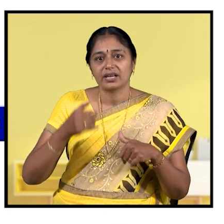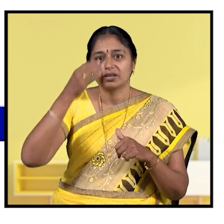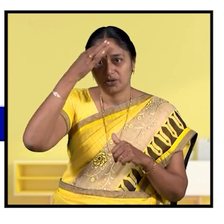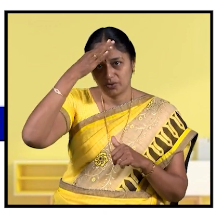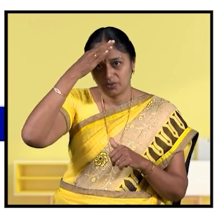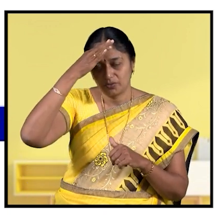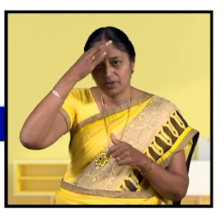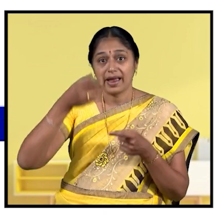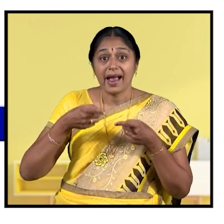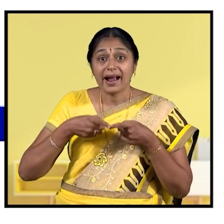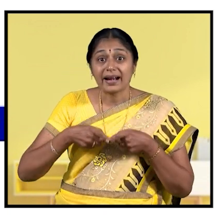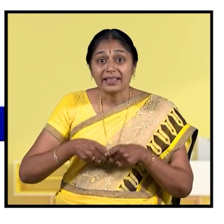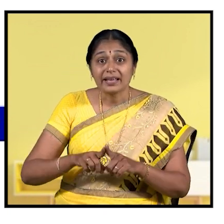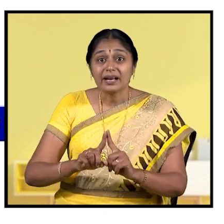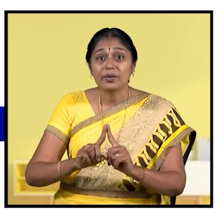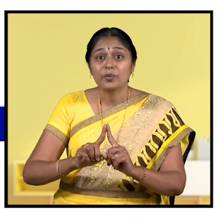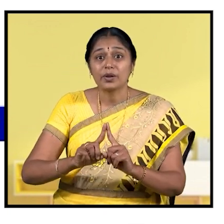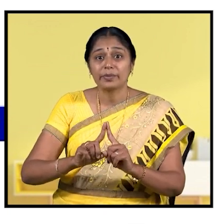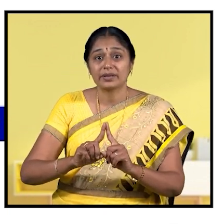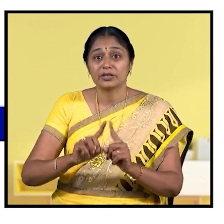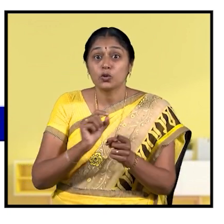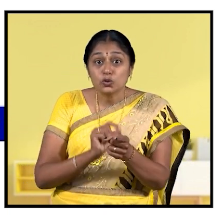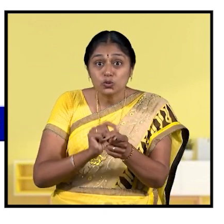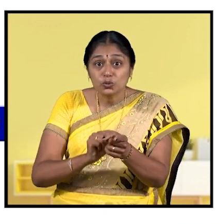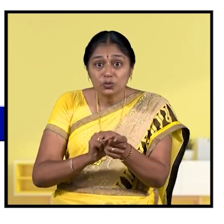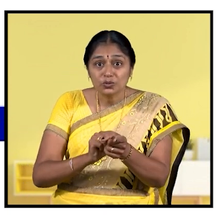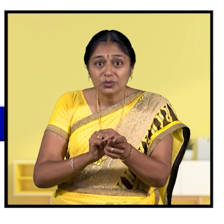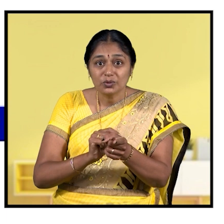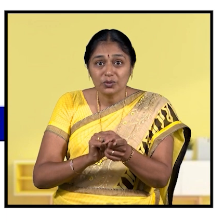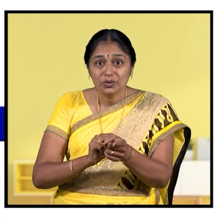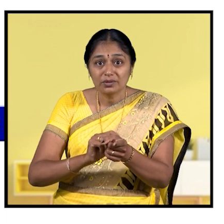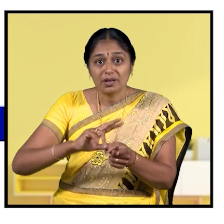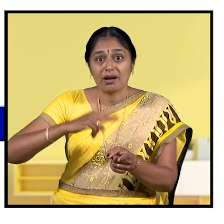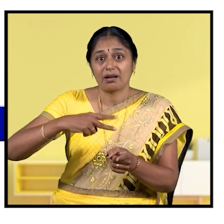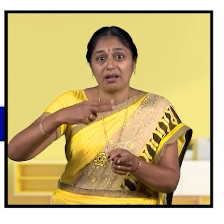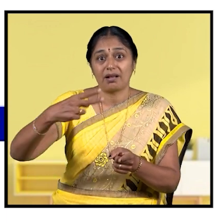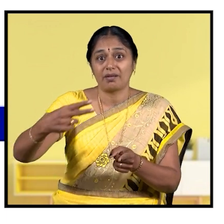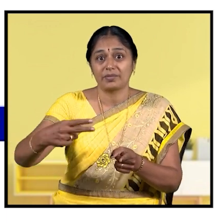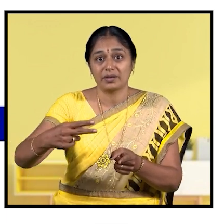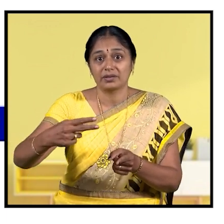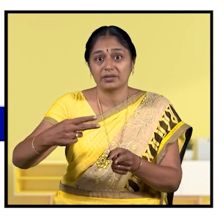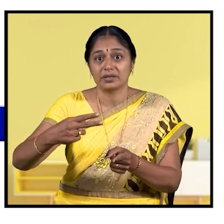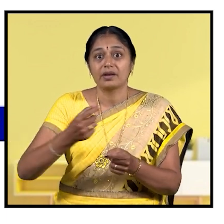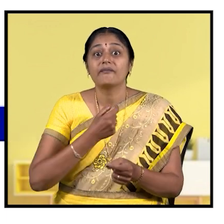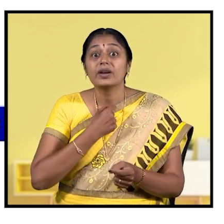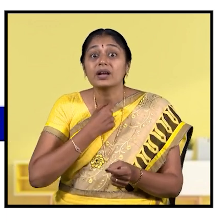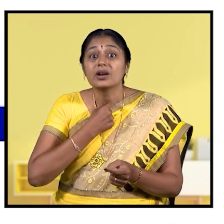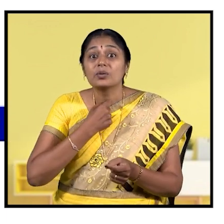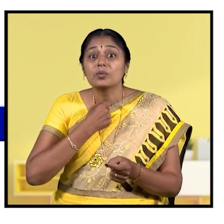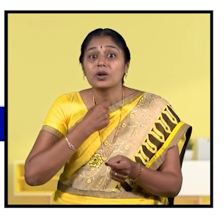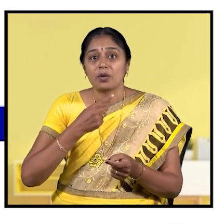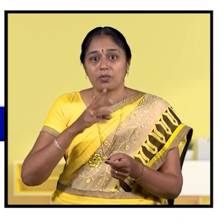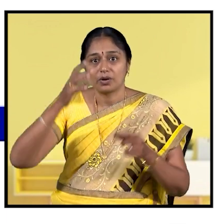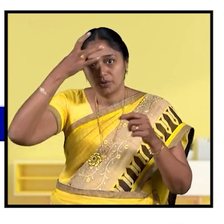இல்லைங்க, இப்போ கொசு இந்த மாதிரி இருக்கிற பூச்சினங்கள் ஒரு நோயை வந்து ஒருத்தவங்க இன்னொருத்தன் கடத்தலாம். அடுத்தது விலங்குகள் மூலம் வந்து என்ன